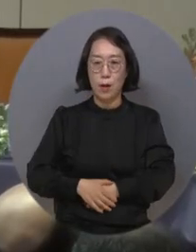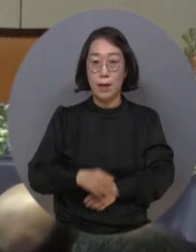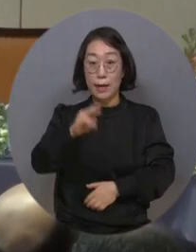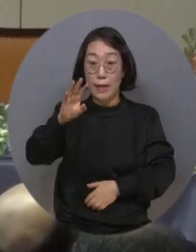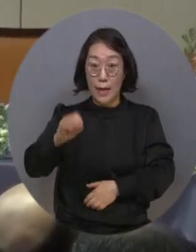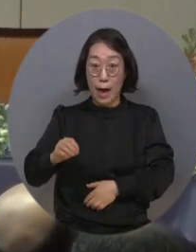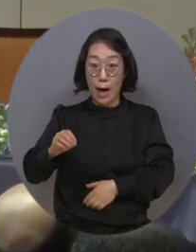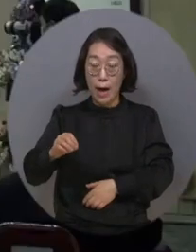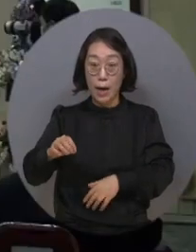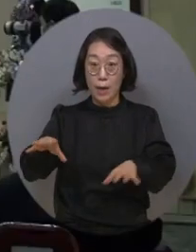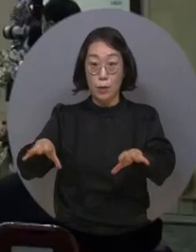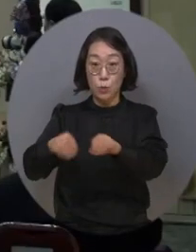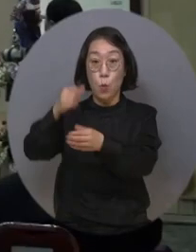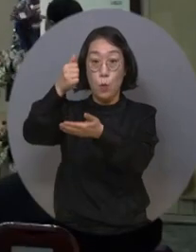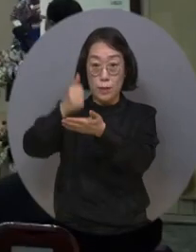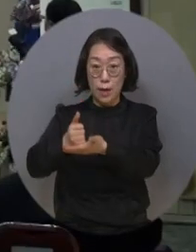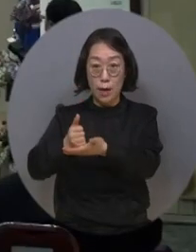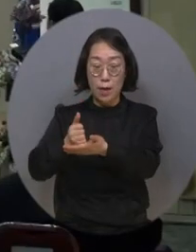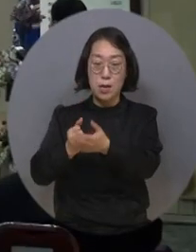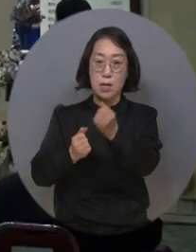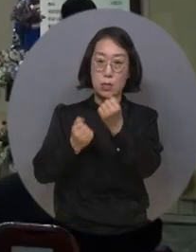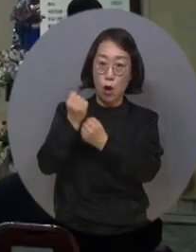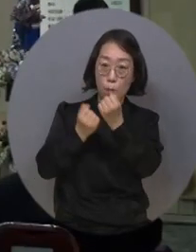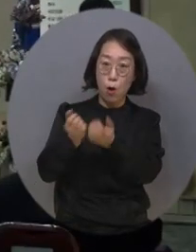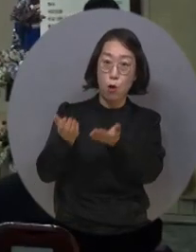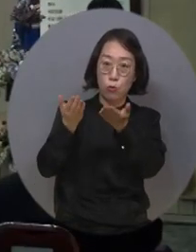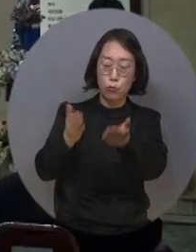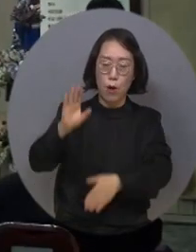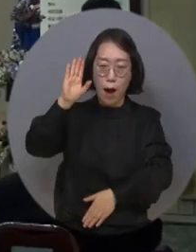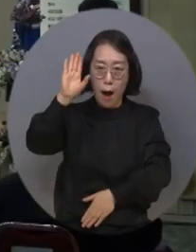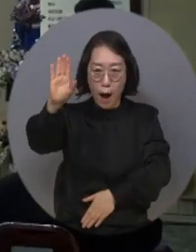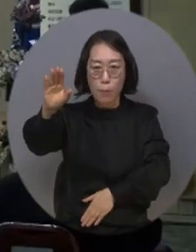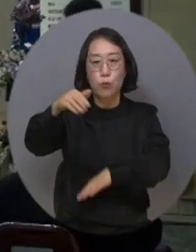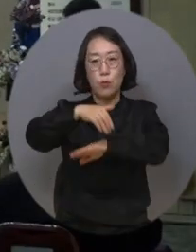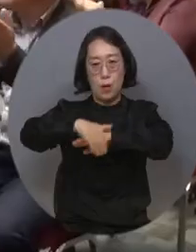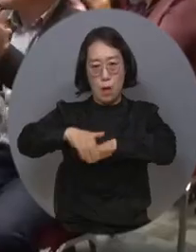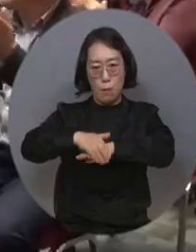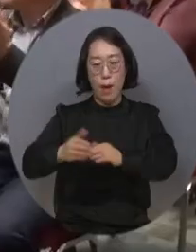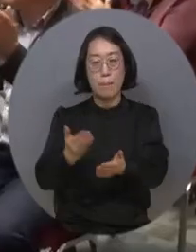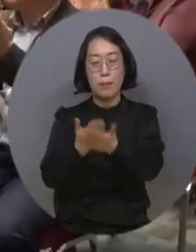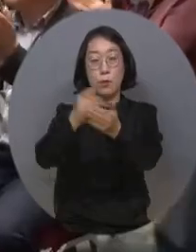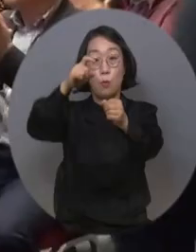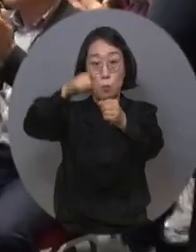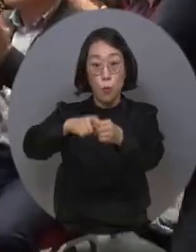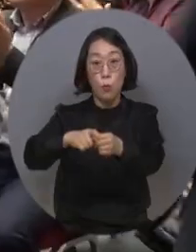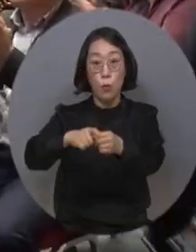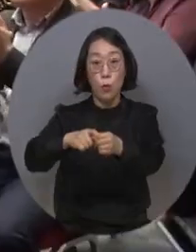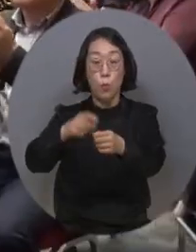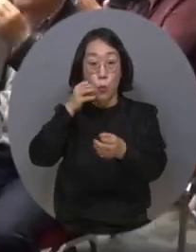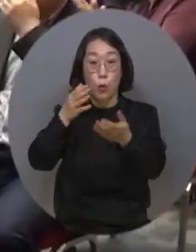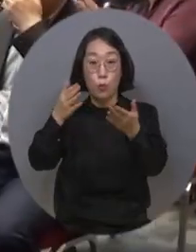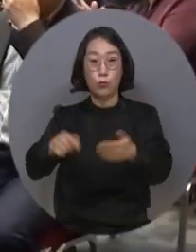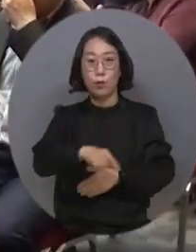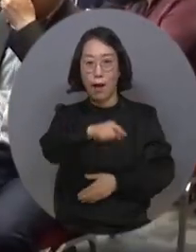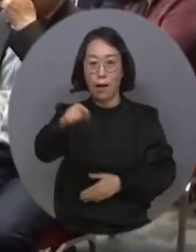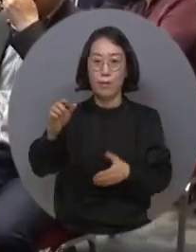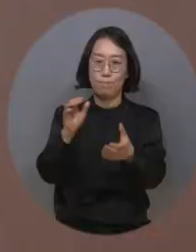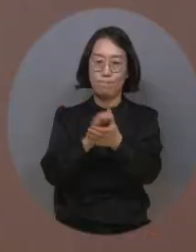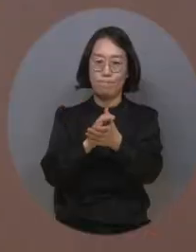총장은 프레젠터로 나서 전북대 미래 비전과 발전 방향 발표, 대학의 청사진을 제시해 큰 호응을